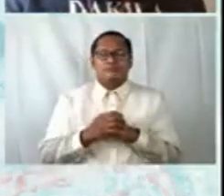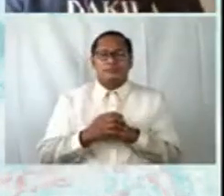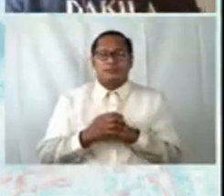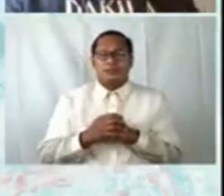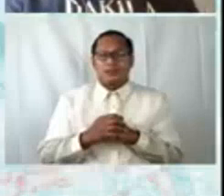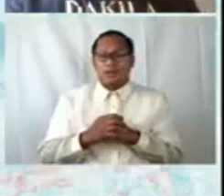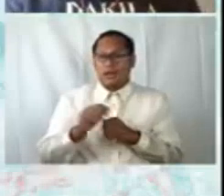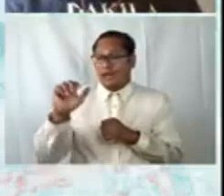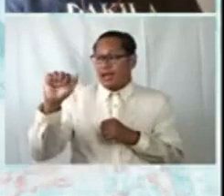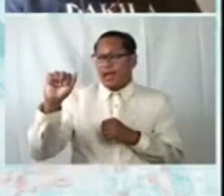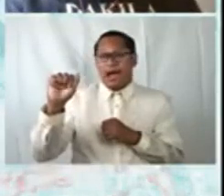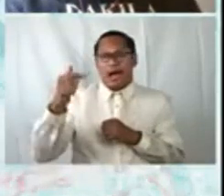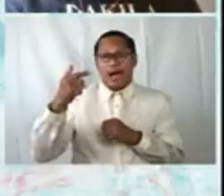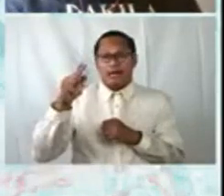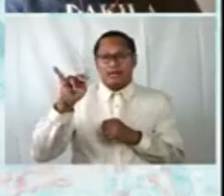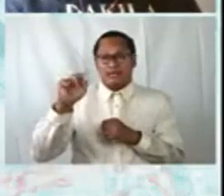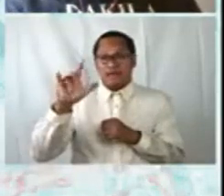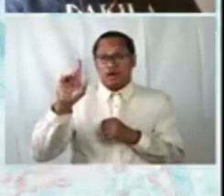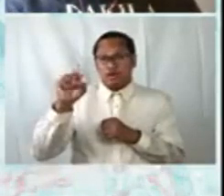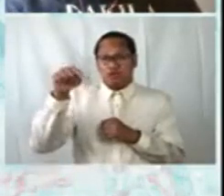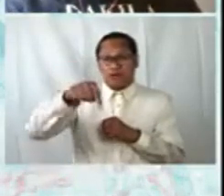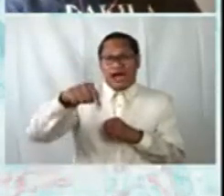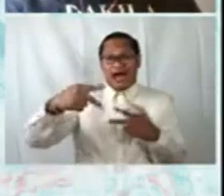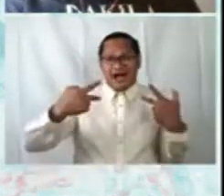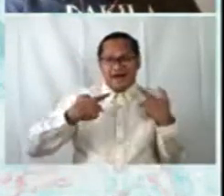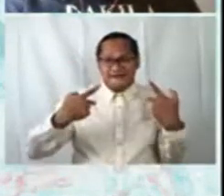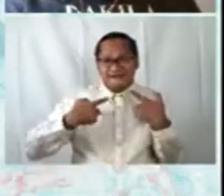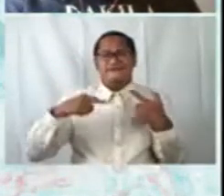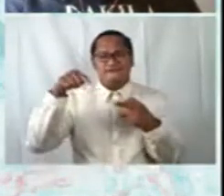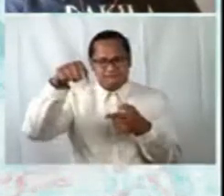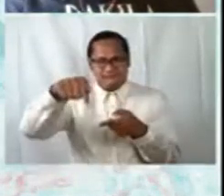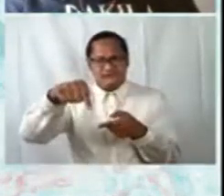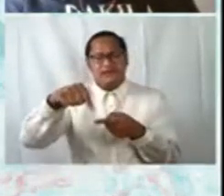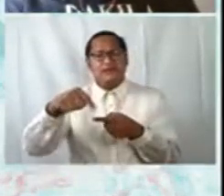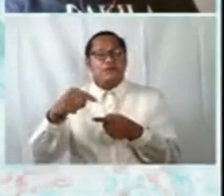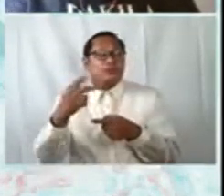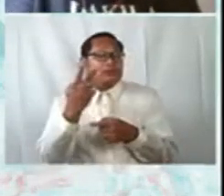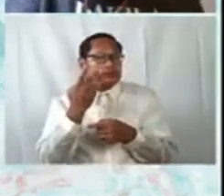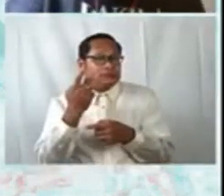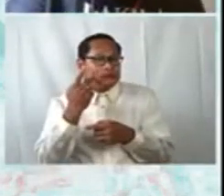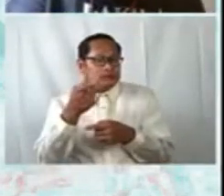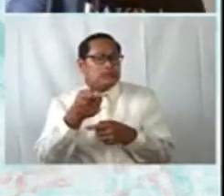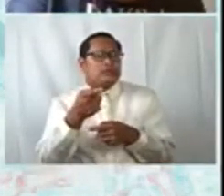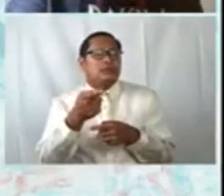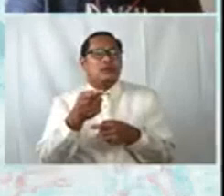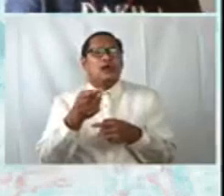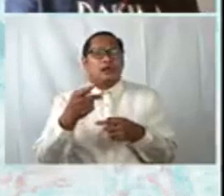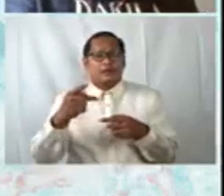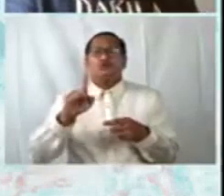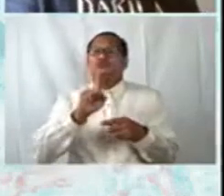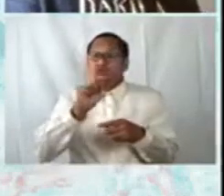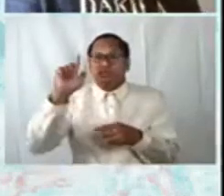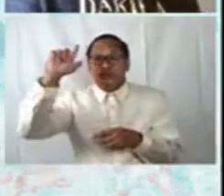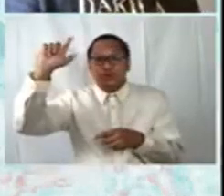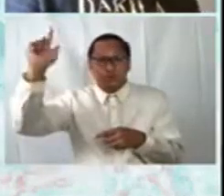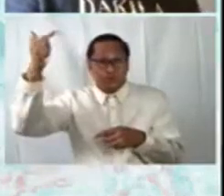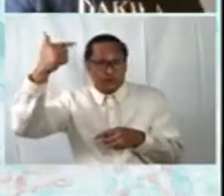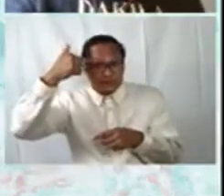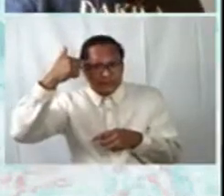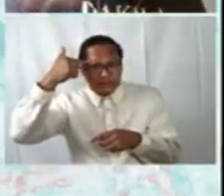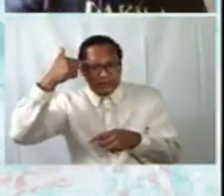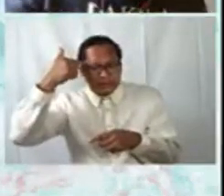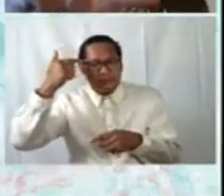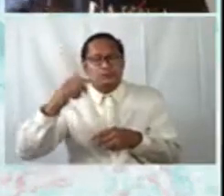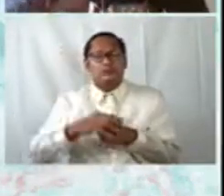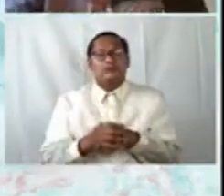Aguinaldo was there at ang nangyari ko, nagkaroon, ito, makikita ninyo, talaga makikita nyo, pamahalaan talaga.